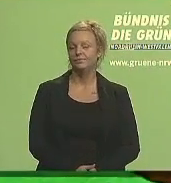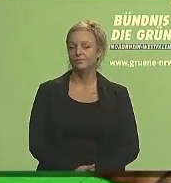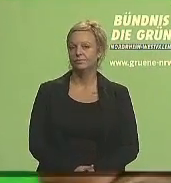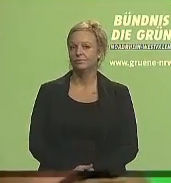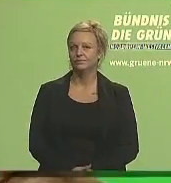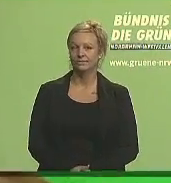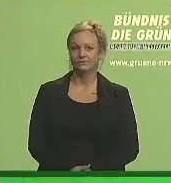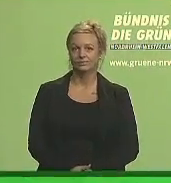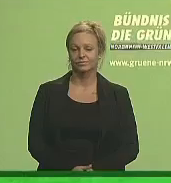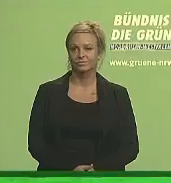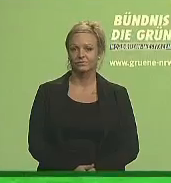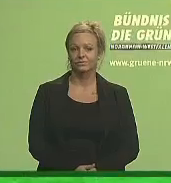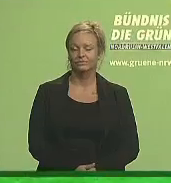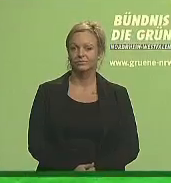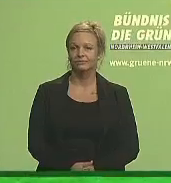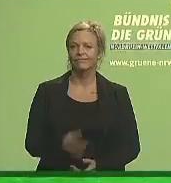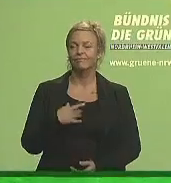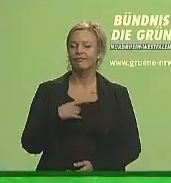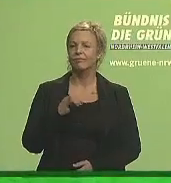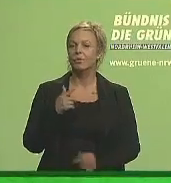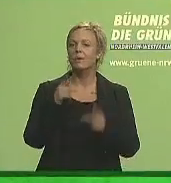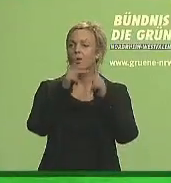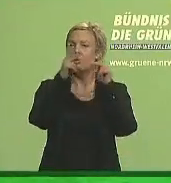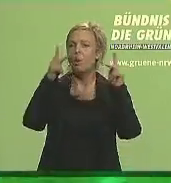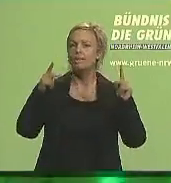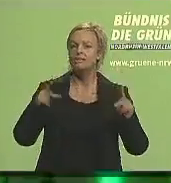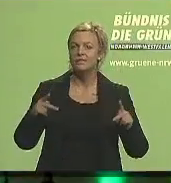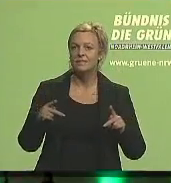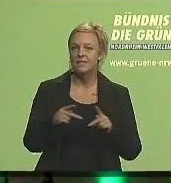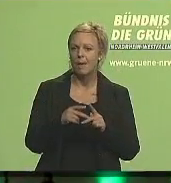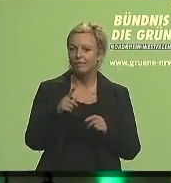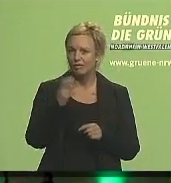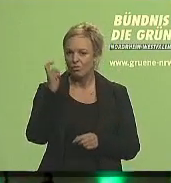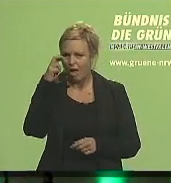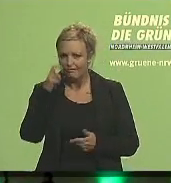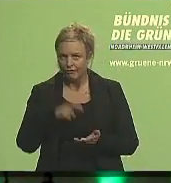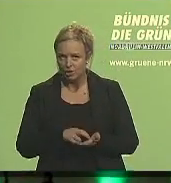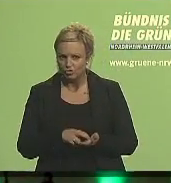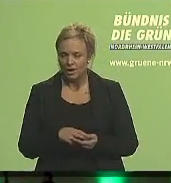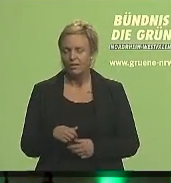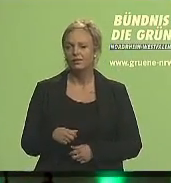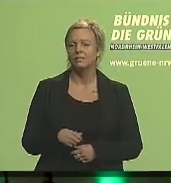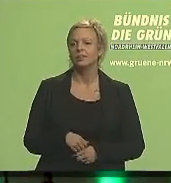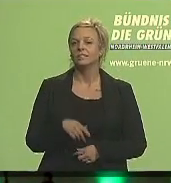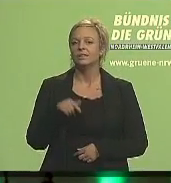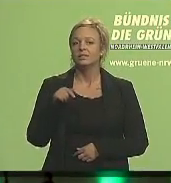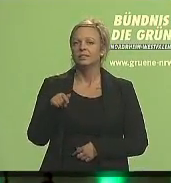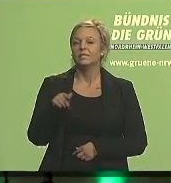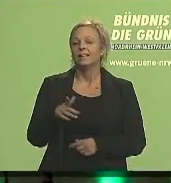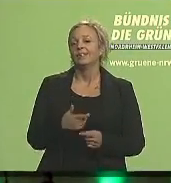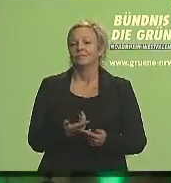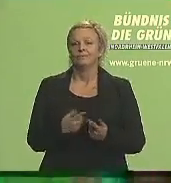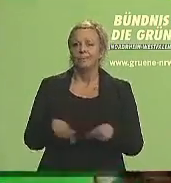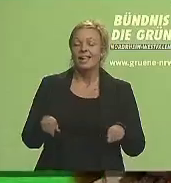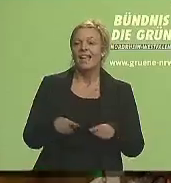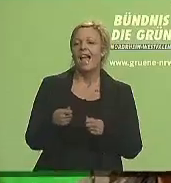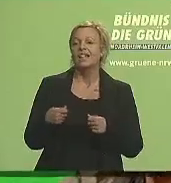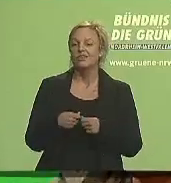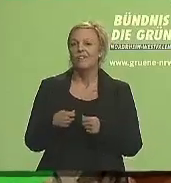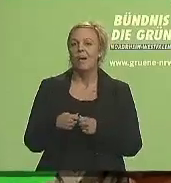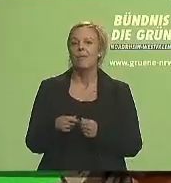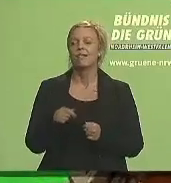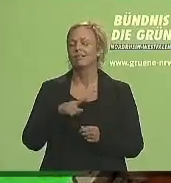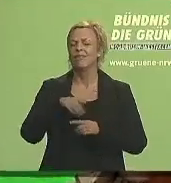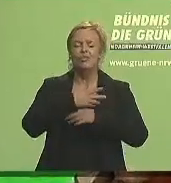Also wir stellen euch das Konzept vielleicht nochmal zur Verfügung mit Einverständnis des KV Bonn, weil es steckt noch ein bisschen mehr dahinter als der Martin, das war jetzt so ein